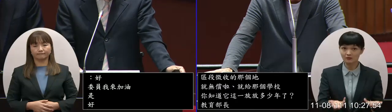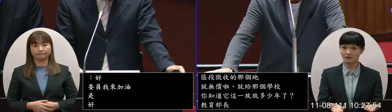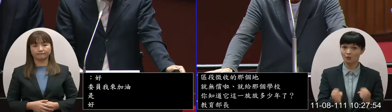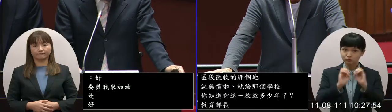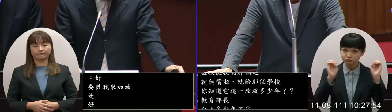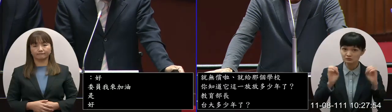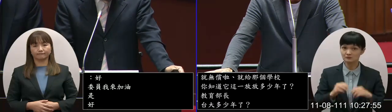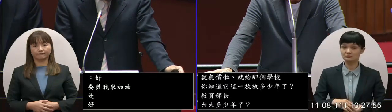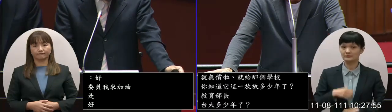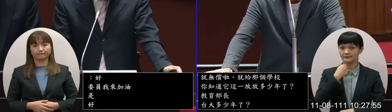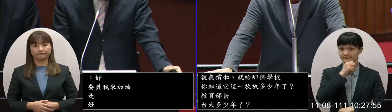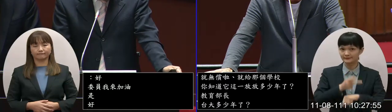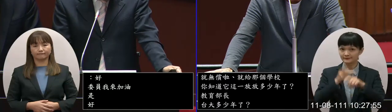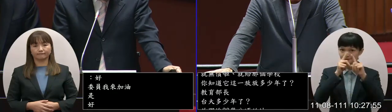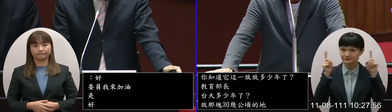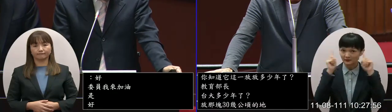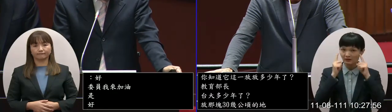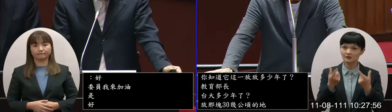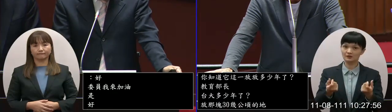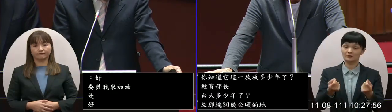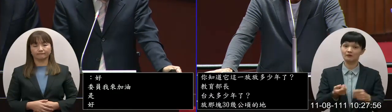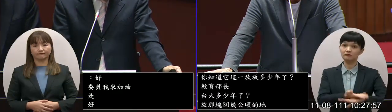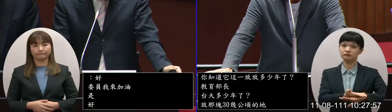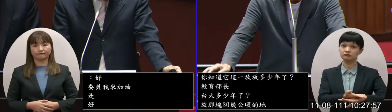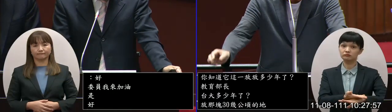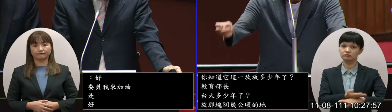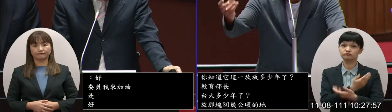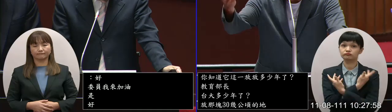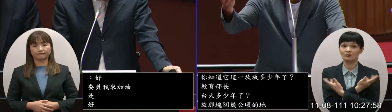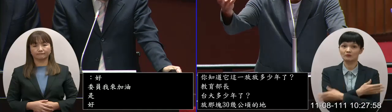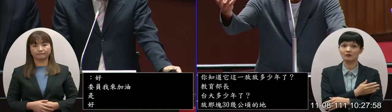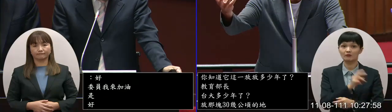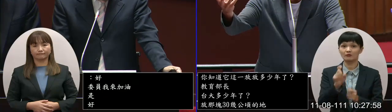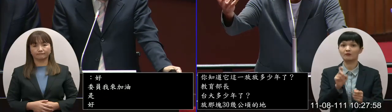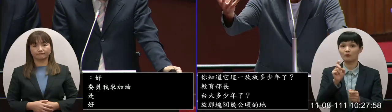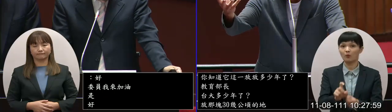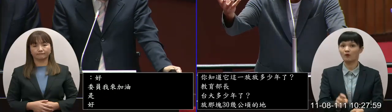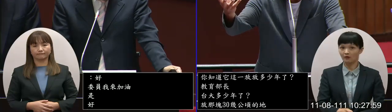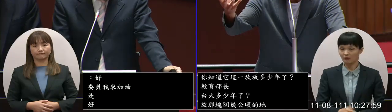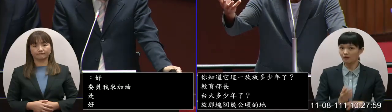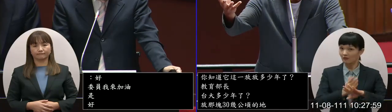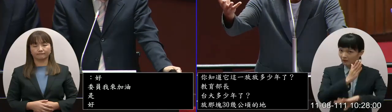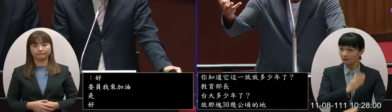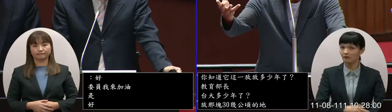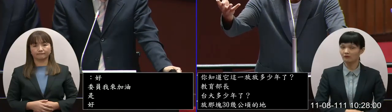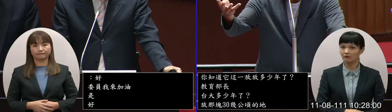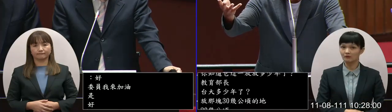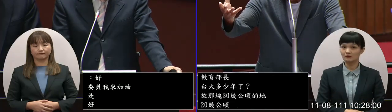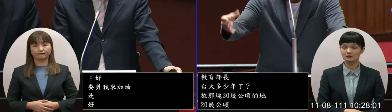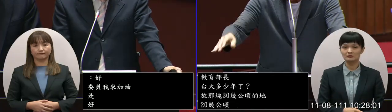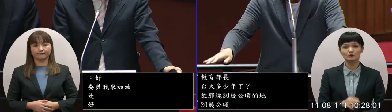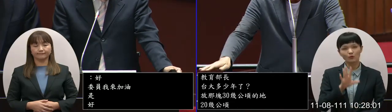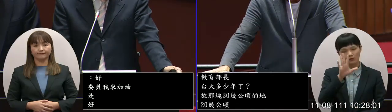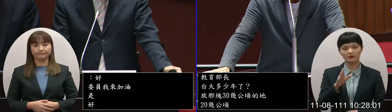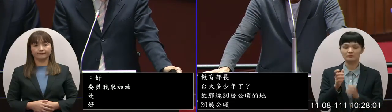台科大也超过10年了，盖了一个，像那办公室啊那